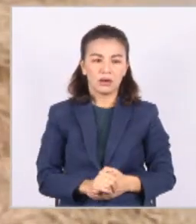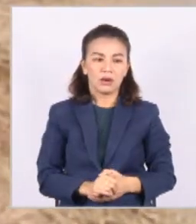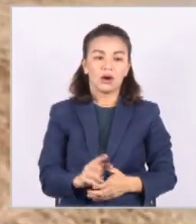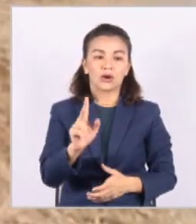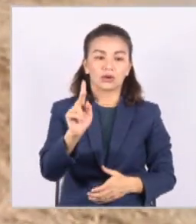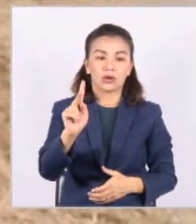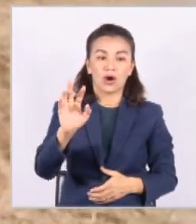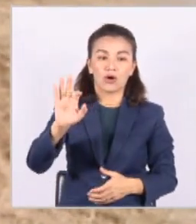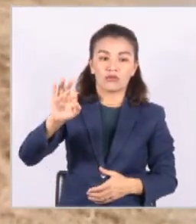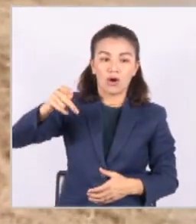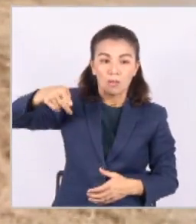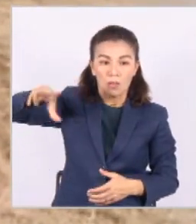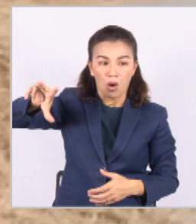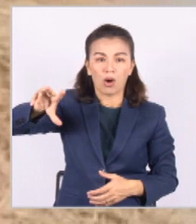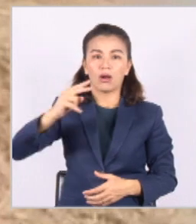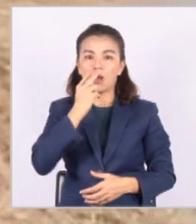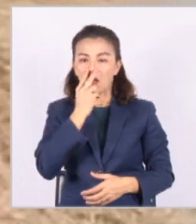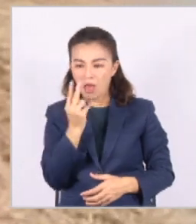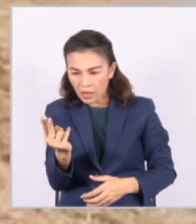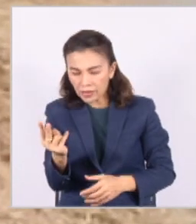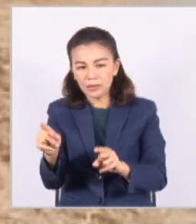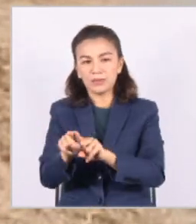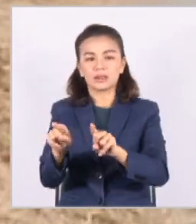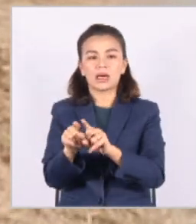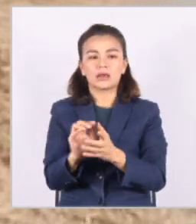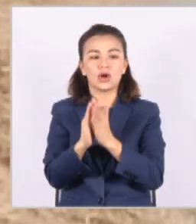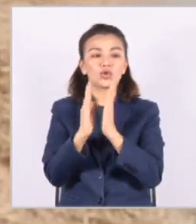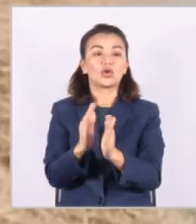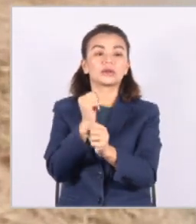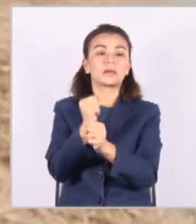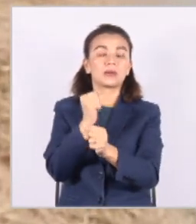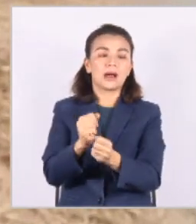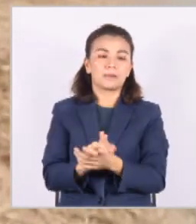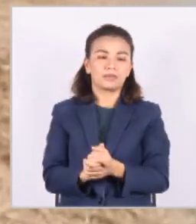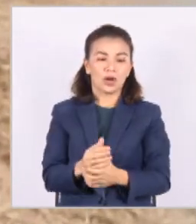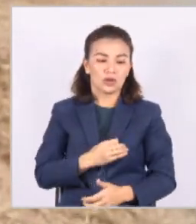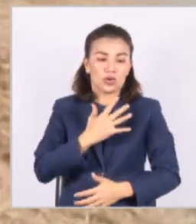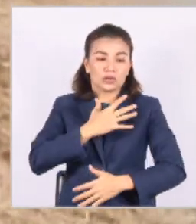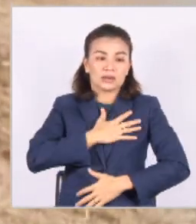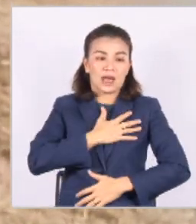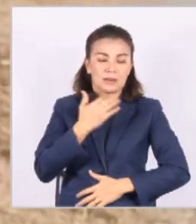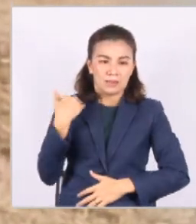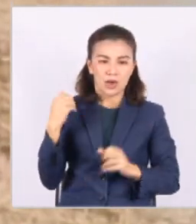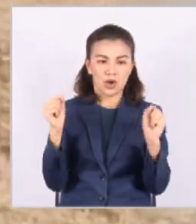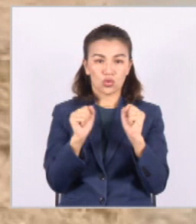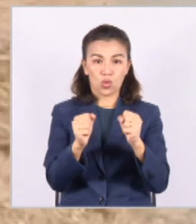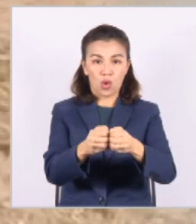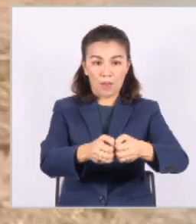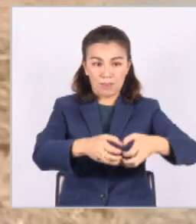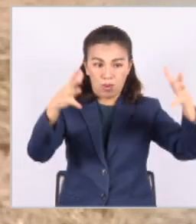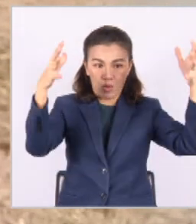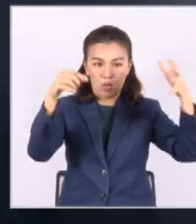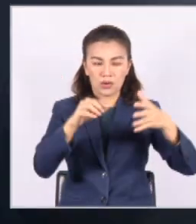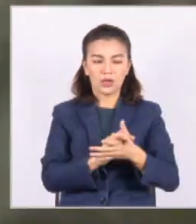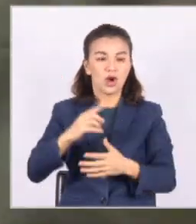ขยายแนวเขตเสาไฟแล้วก็ต้องไปเจอเนี่ยค่ะทำเอาตกอกตกใจหมดเดี๋ยวมันจะระเบิดตุมตามขึ้นมาคุณ